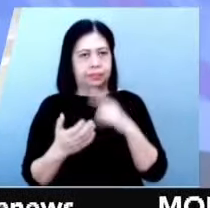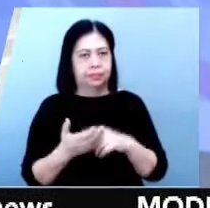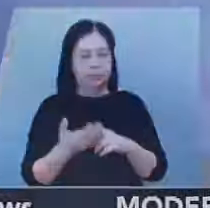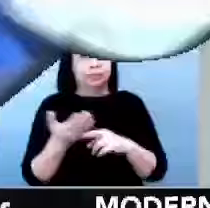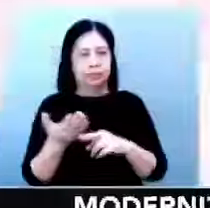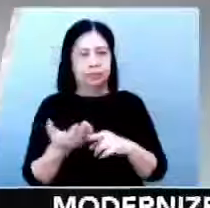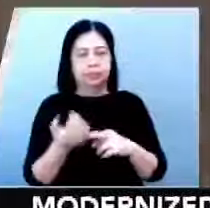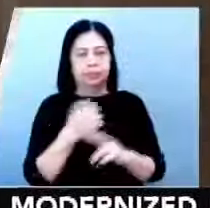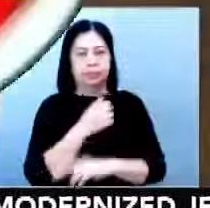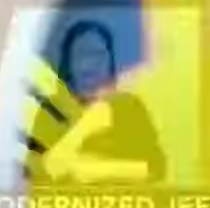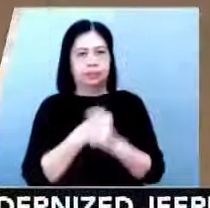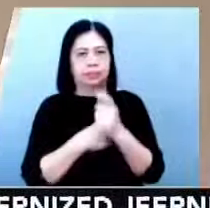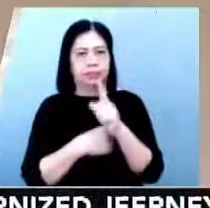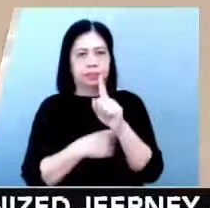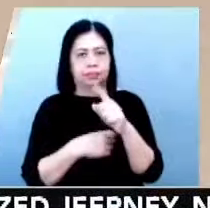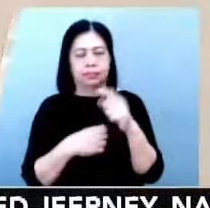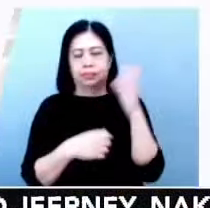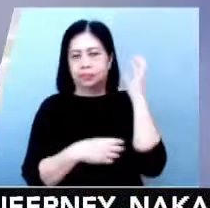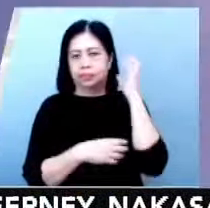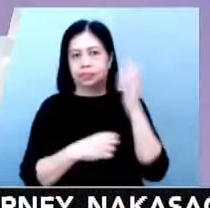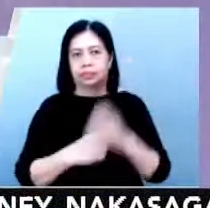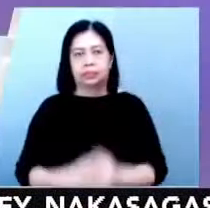Mindanao.